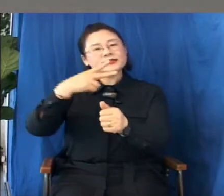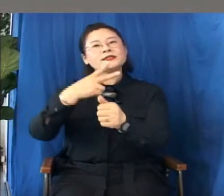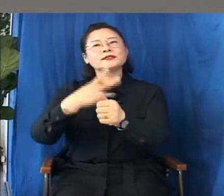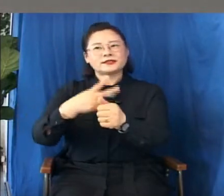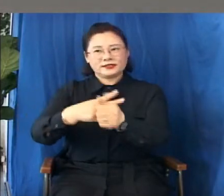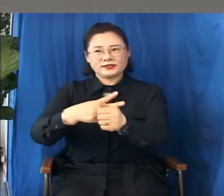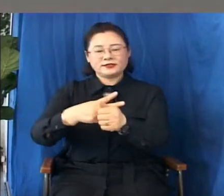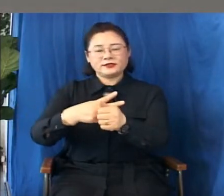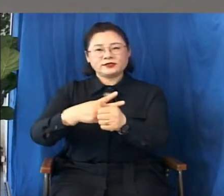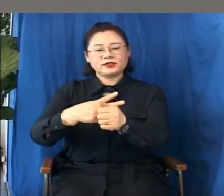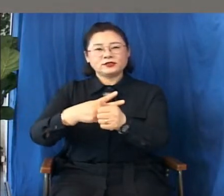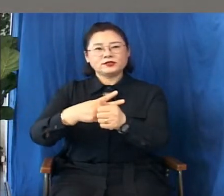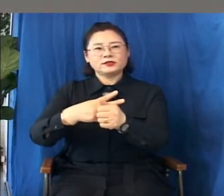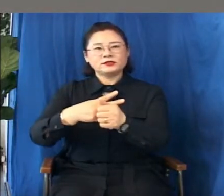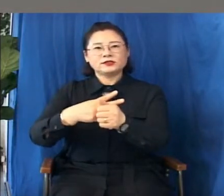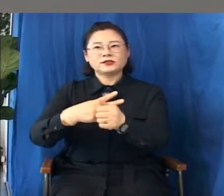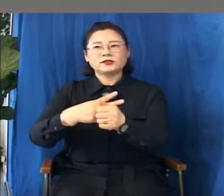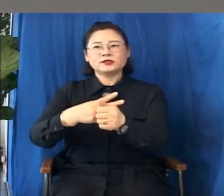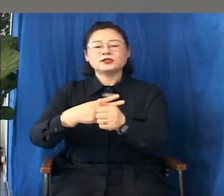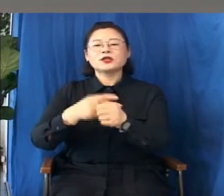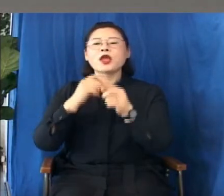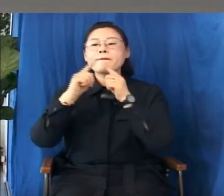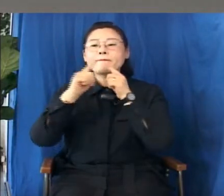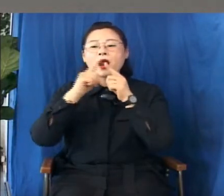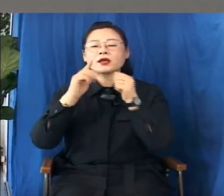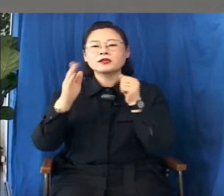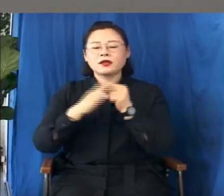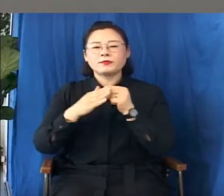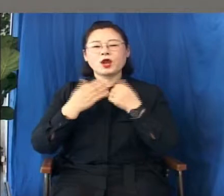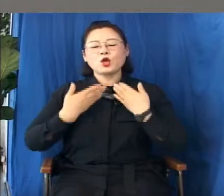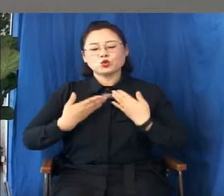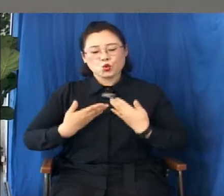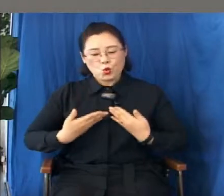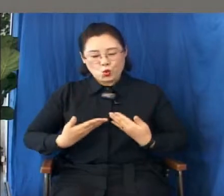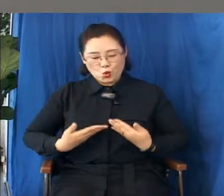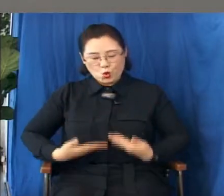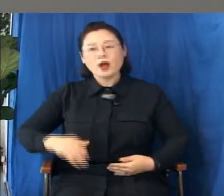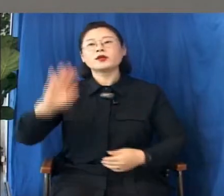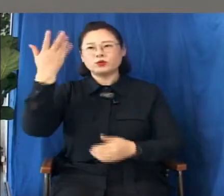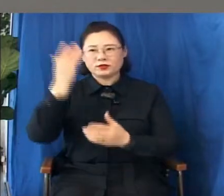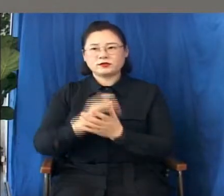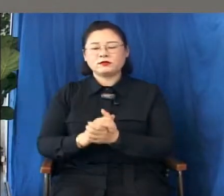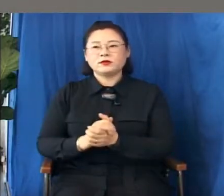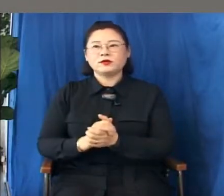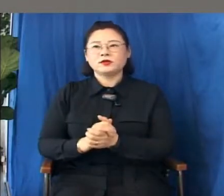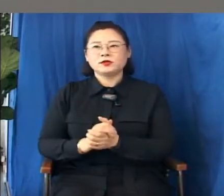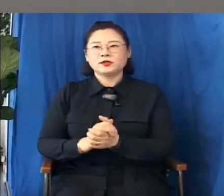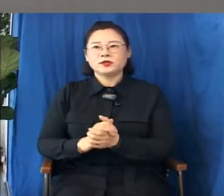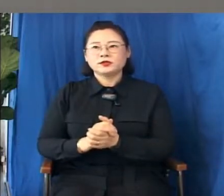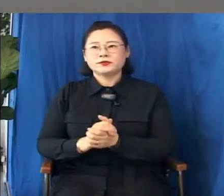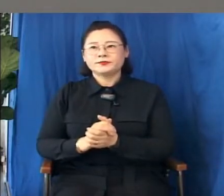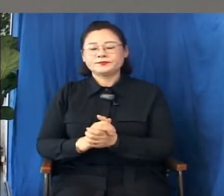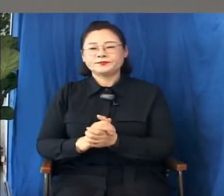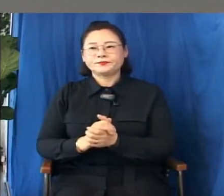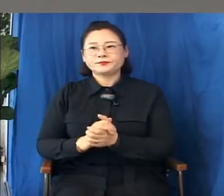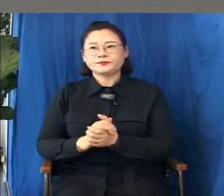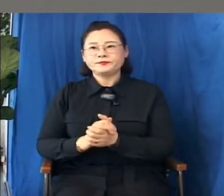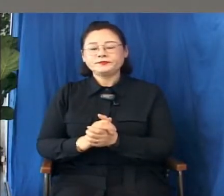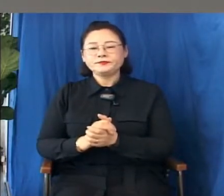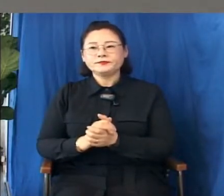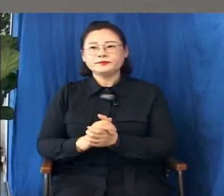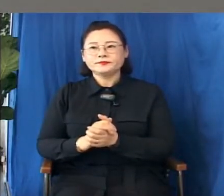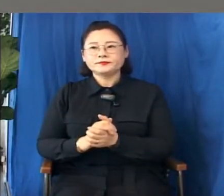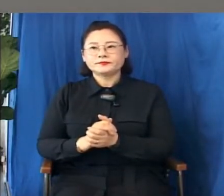감당했어요. 지금 저 사람들에게 화가 나 있는데 그 사람들 앞에다 두고 얘기하기 뭐하니까 그 사람들을 일단 밖에